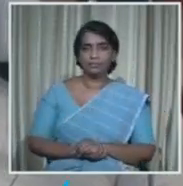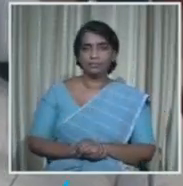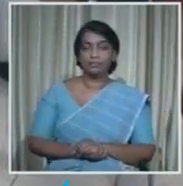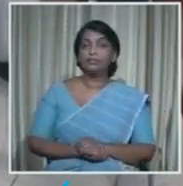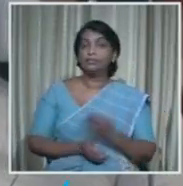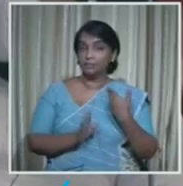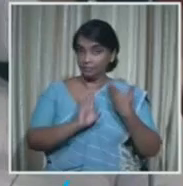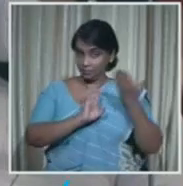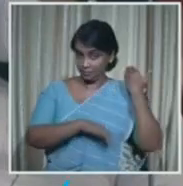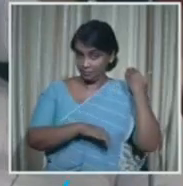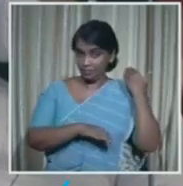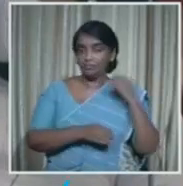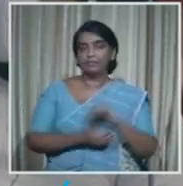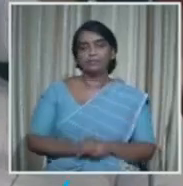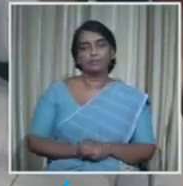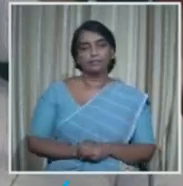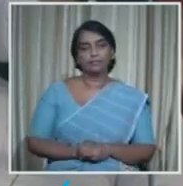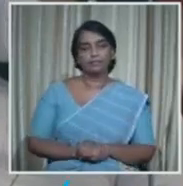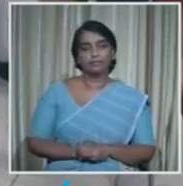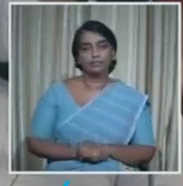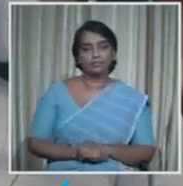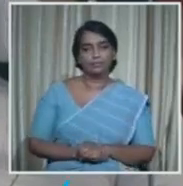එදා